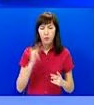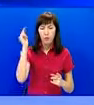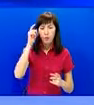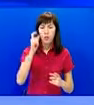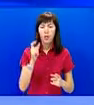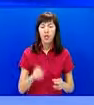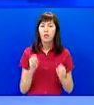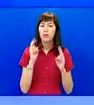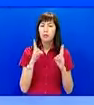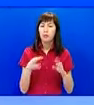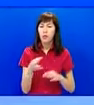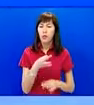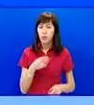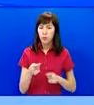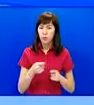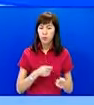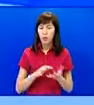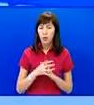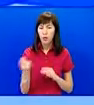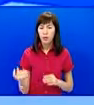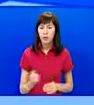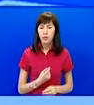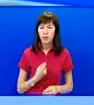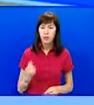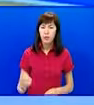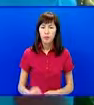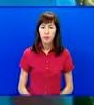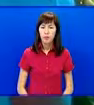также специалисты областного управления сельского хозяйства.